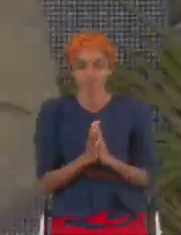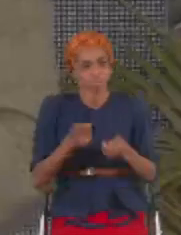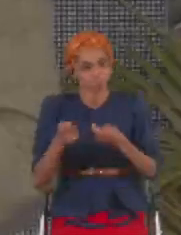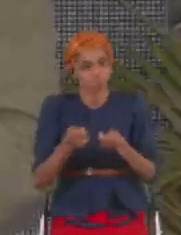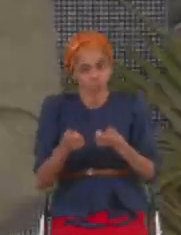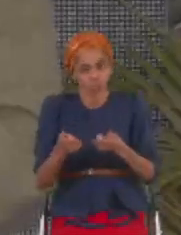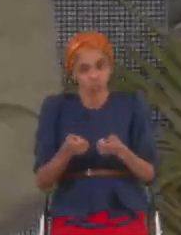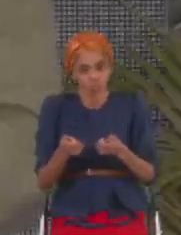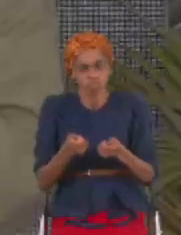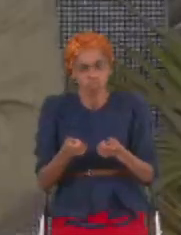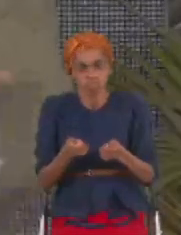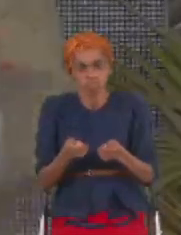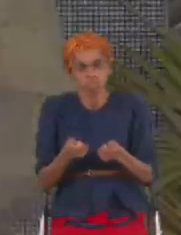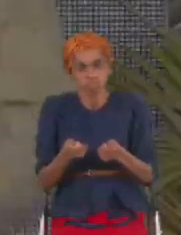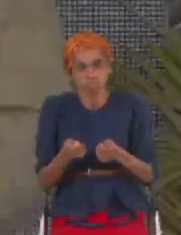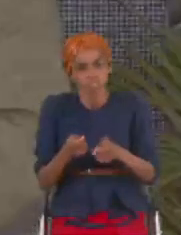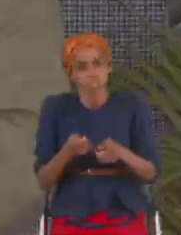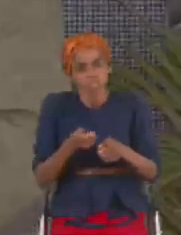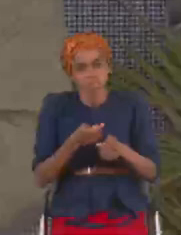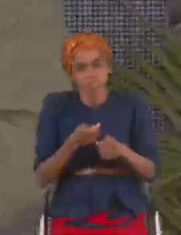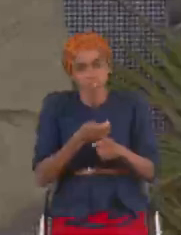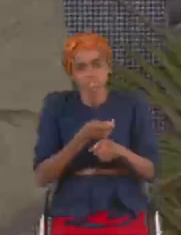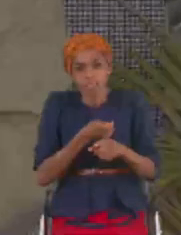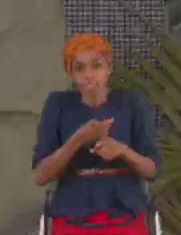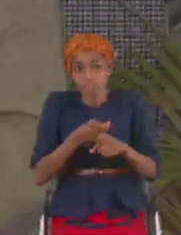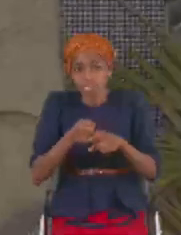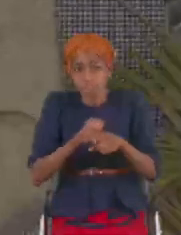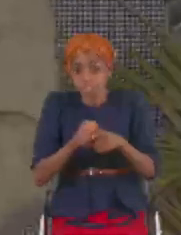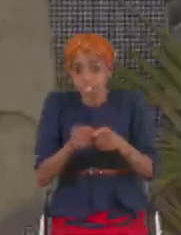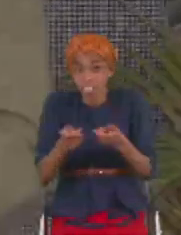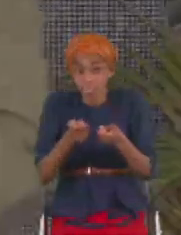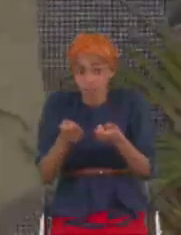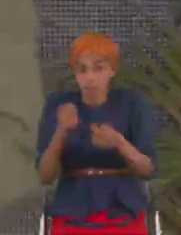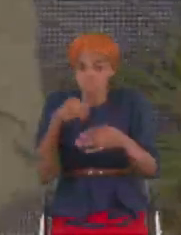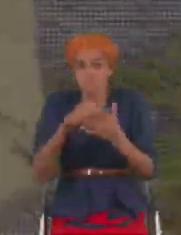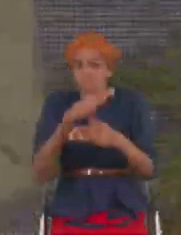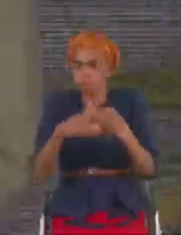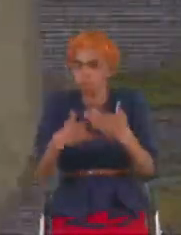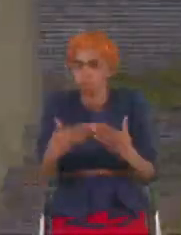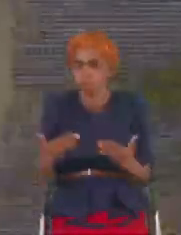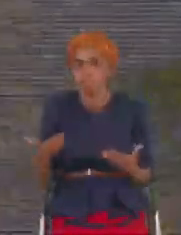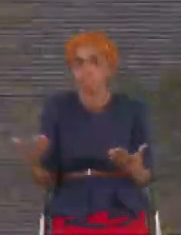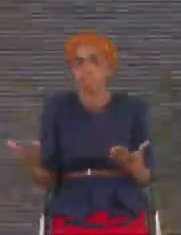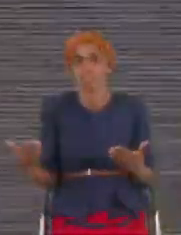discipline est tempérée en toute chose